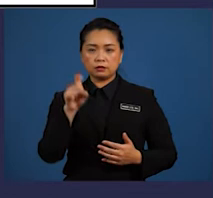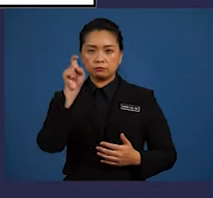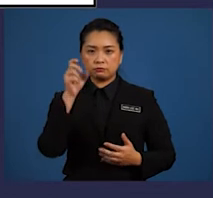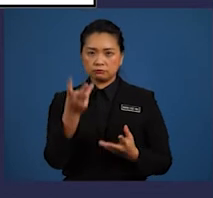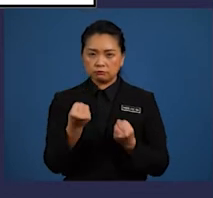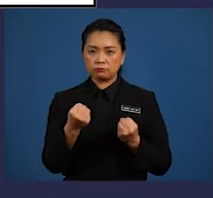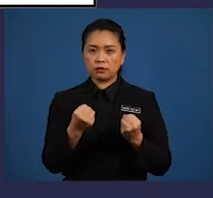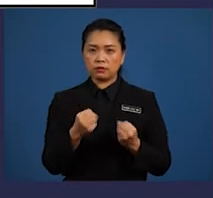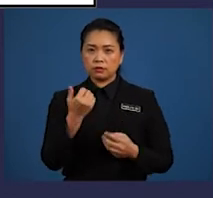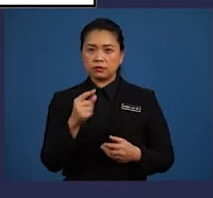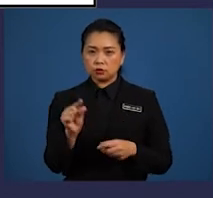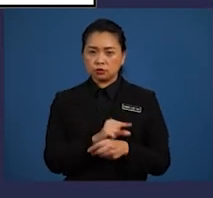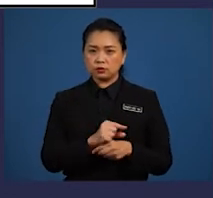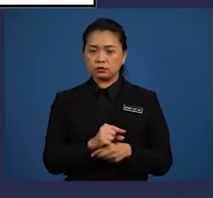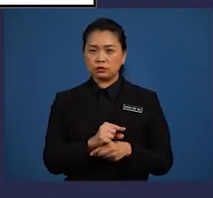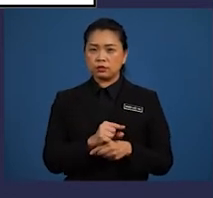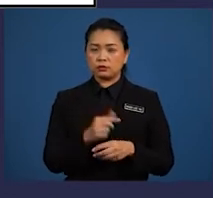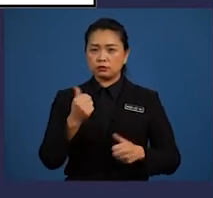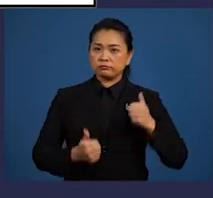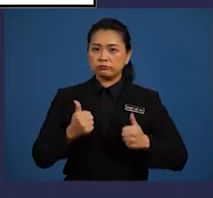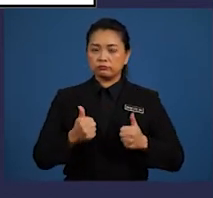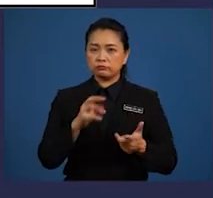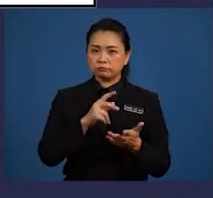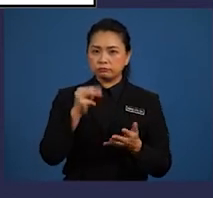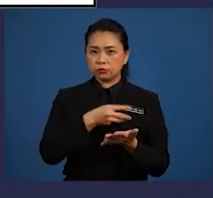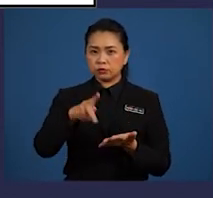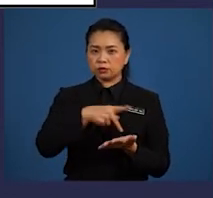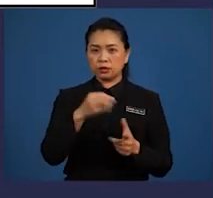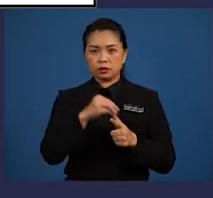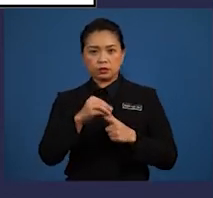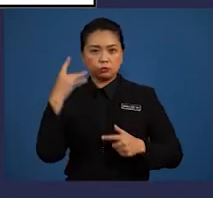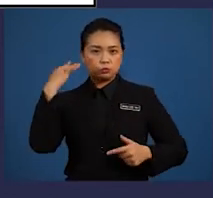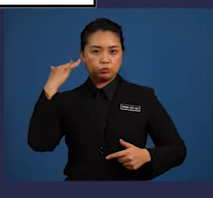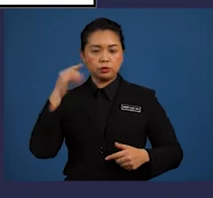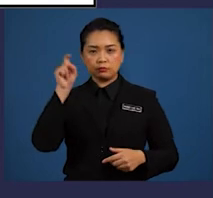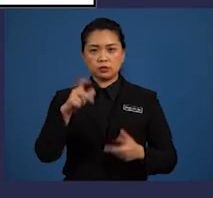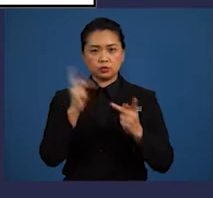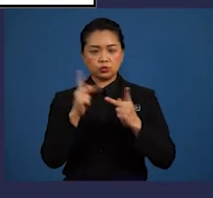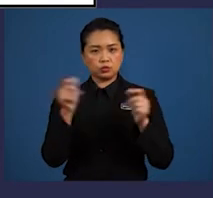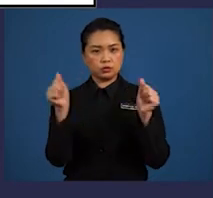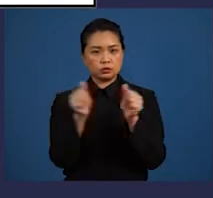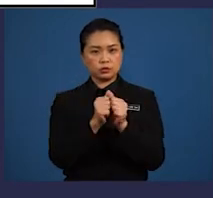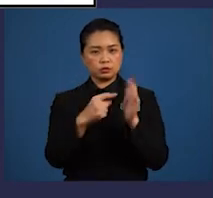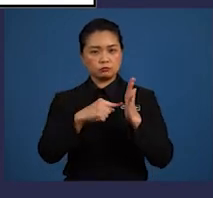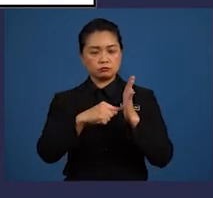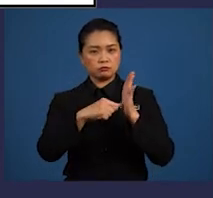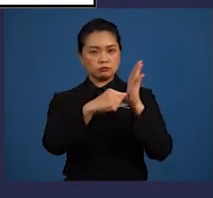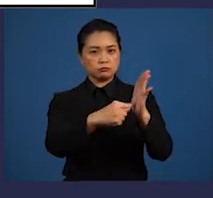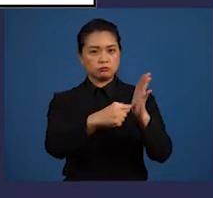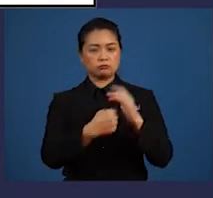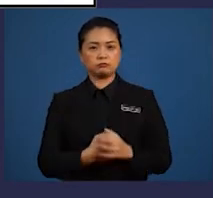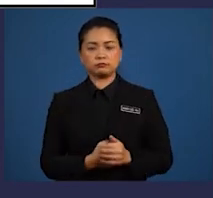yang hendak diaplikasikan sama adem musik atau bunyi-bunyian hendaklah sesuai dengan paparan yang